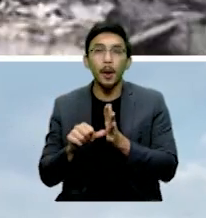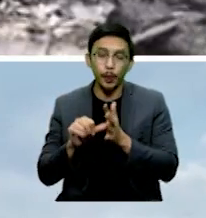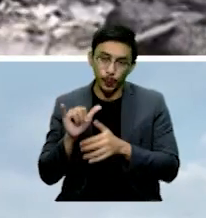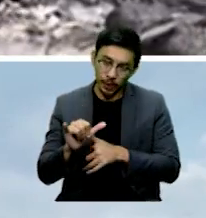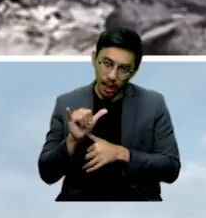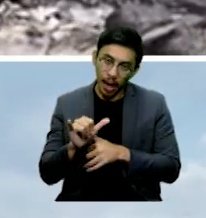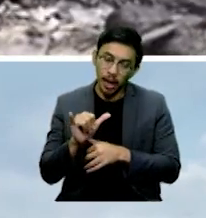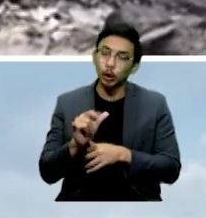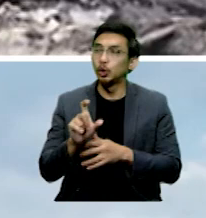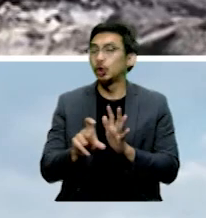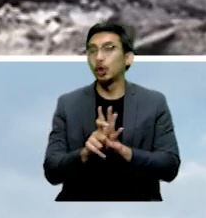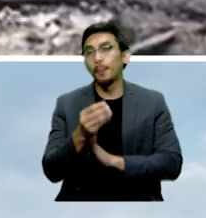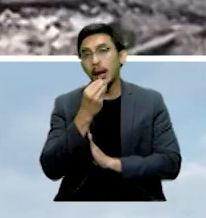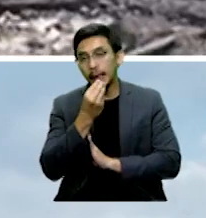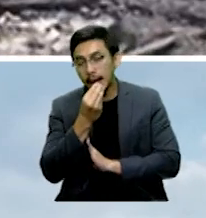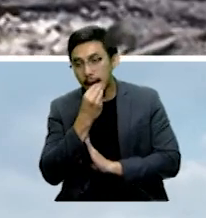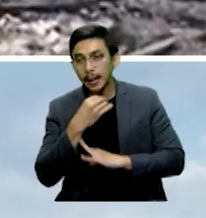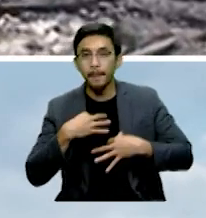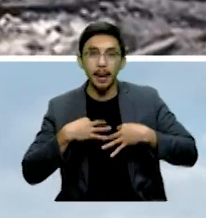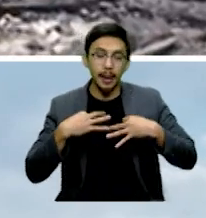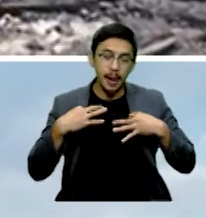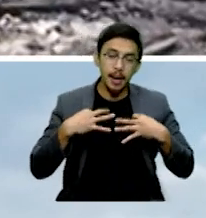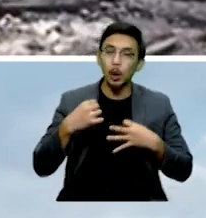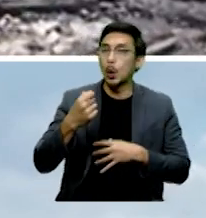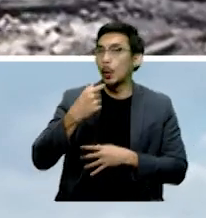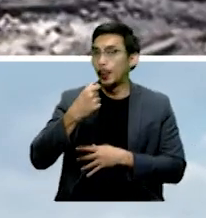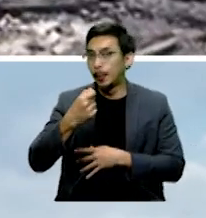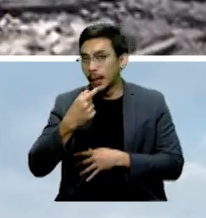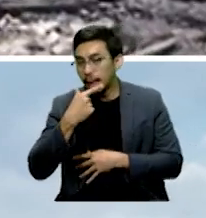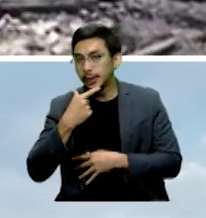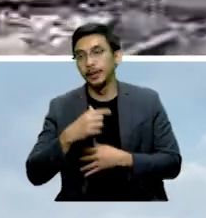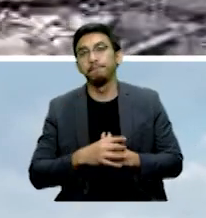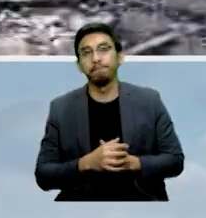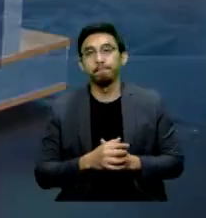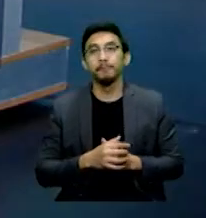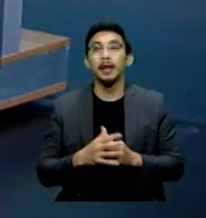makanan, kemudian juga pakaian hingga obat-obatan. Sementara demikian Raisa, kembali ke studio.